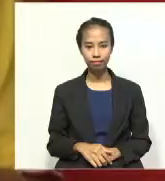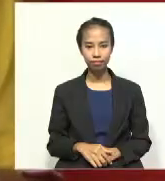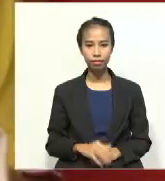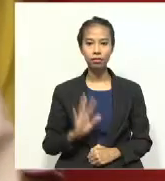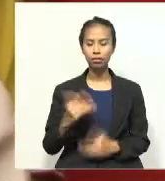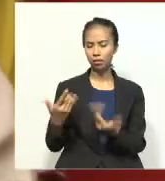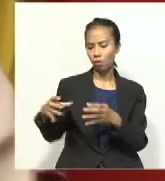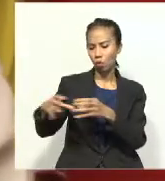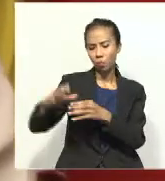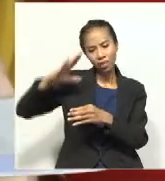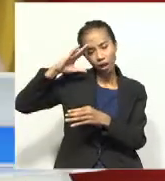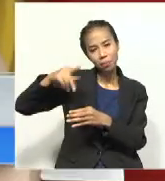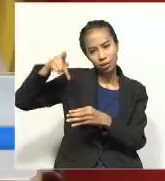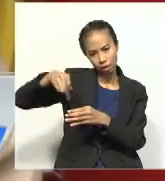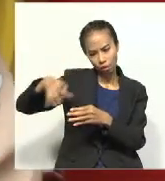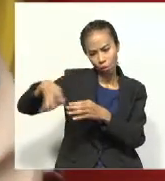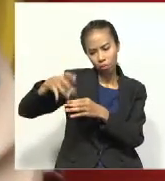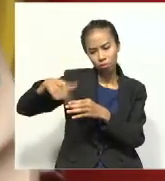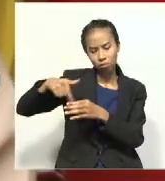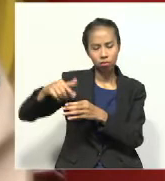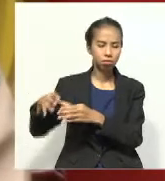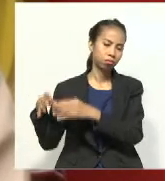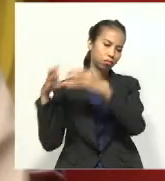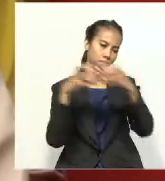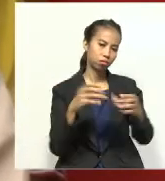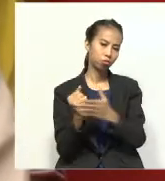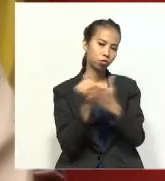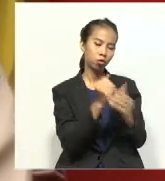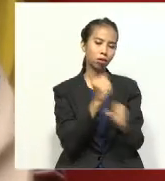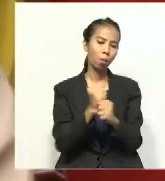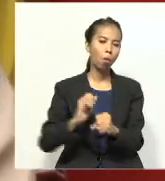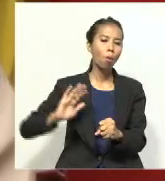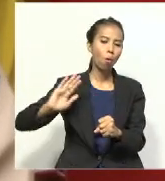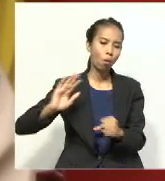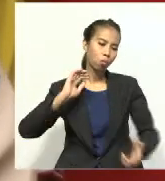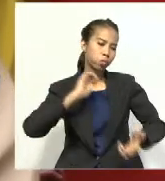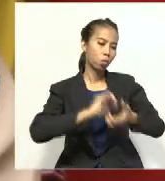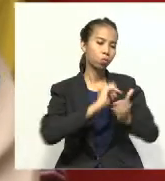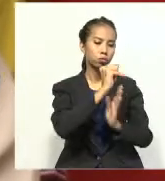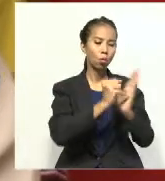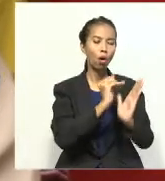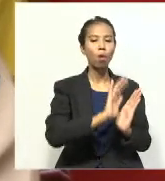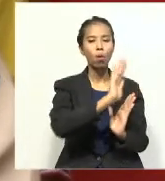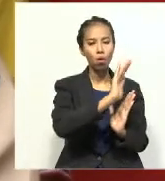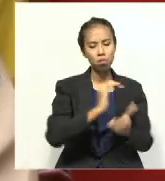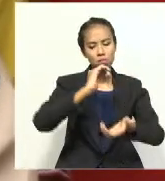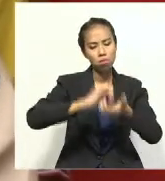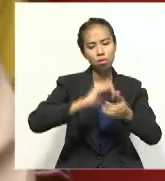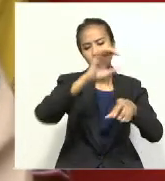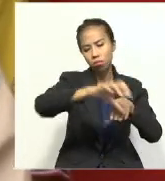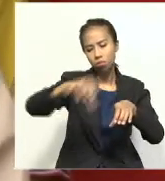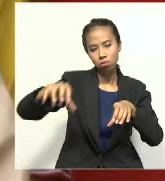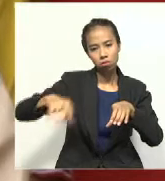หน่วยซีลเขาดำเนินการเขา ครับ เขาดำเนินการเขาร่วมกับทางจังหวัดนะร่วมกับทุกส่วนงานน